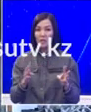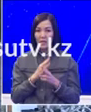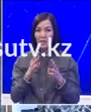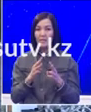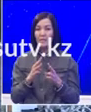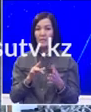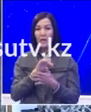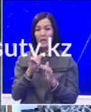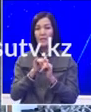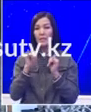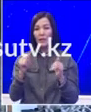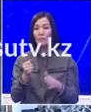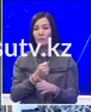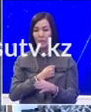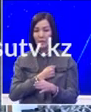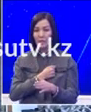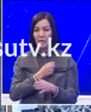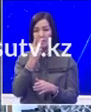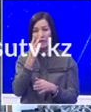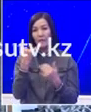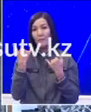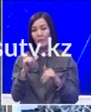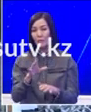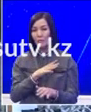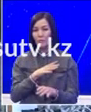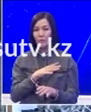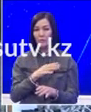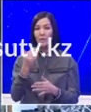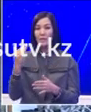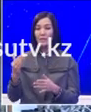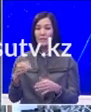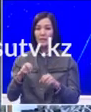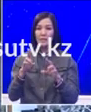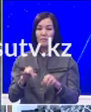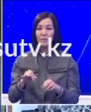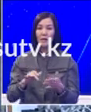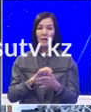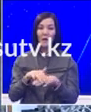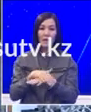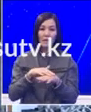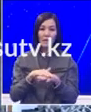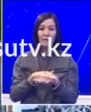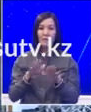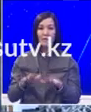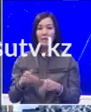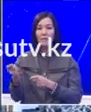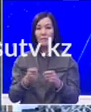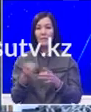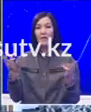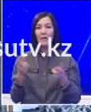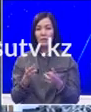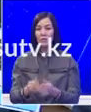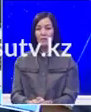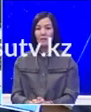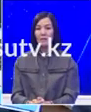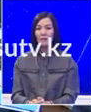қала дамуына жанашырлығыңызға қарап тәнті болып отырмын. Сіз сияқты мамандар халыққа ғана емес, жергілікті билікке бізге